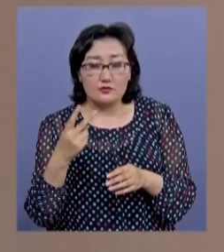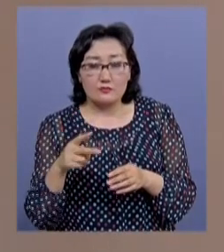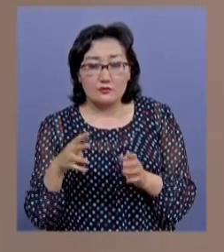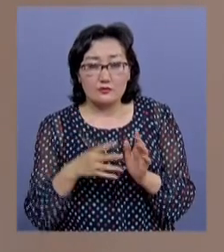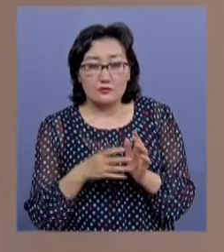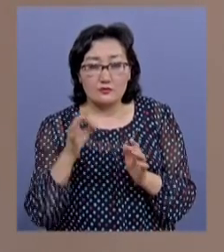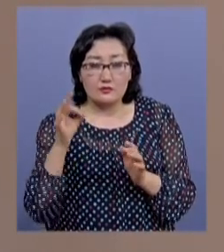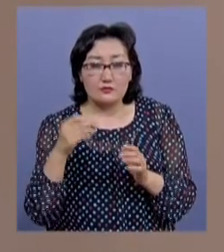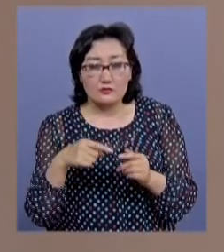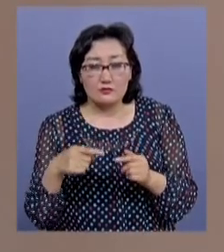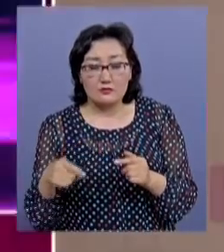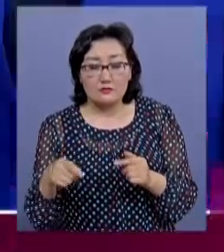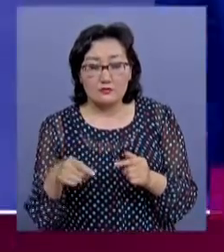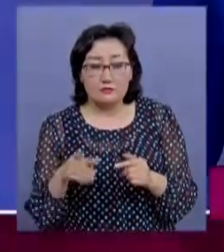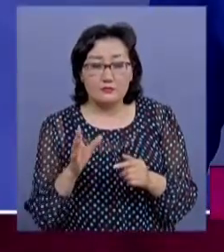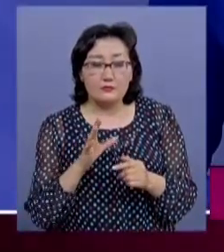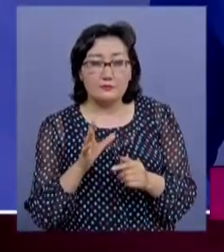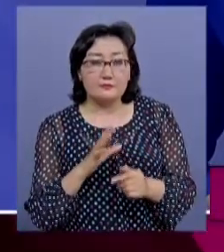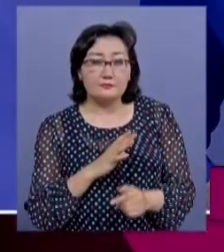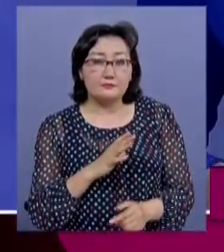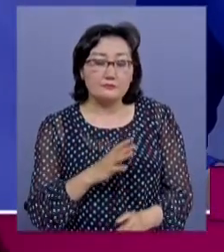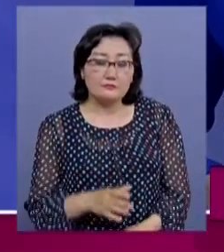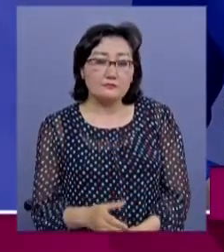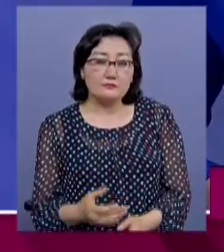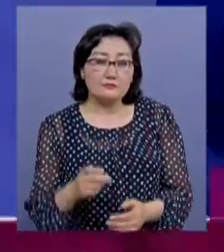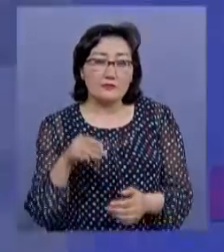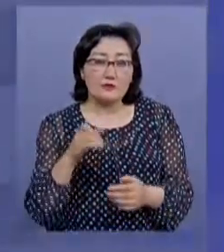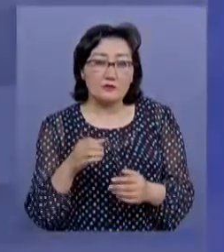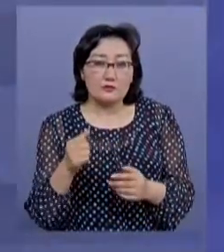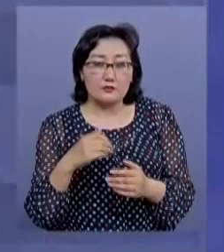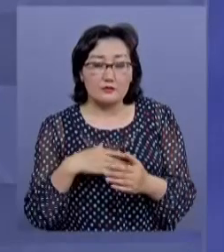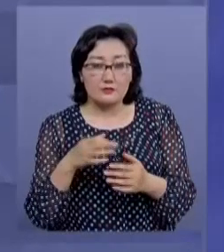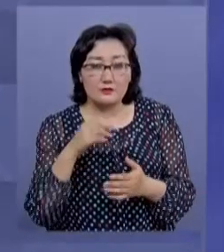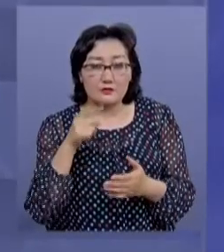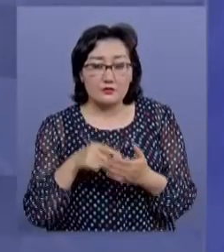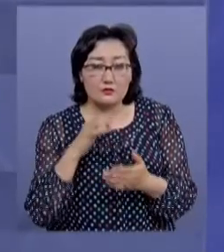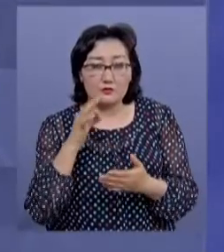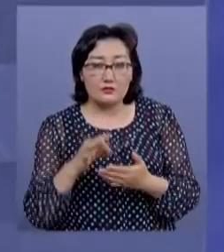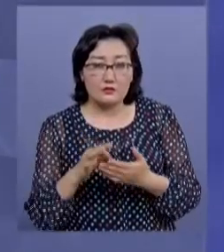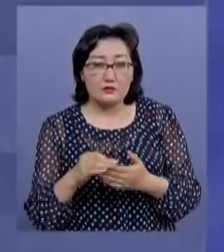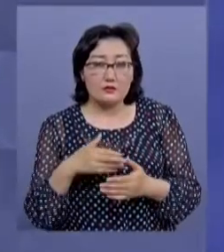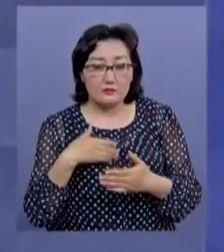24-29 градус аралығында. Дәулет Мырза, уақыт бөліп сұрақтарымызға жауап бергеніңізге рахмет.